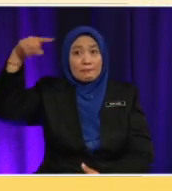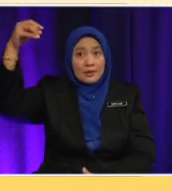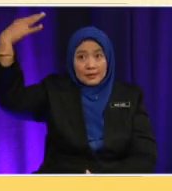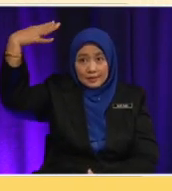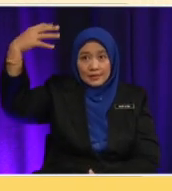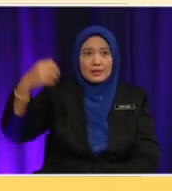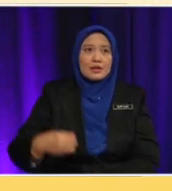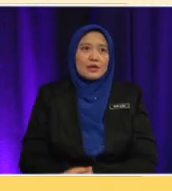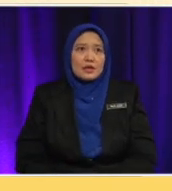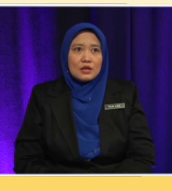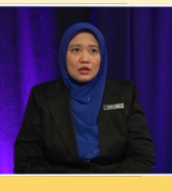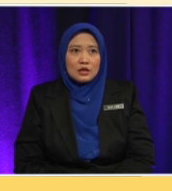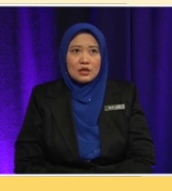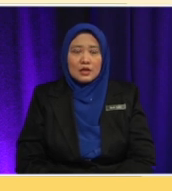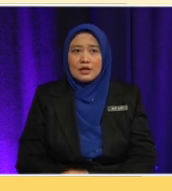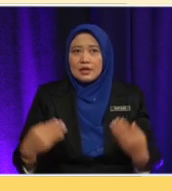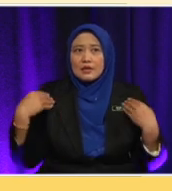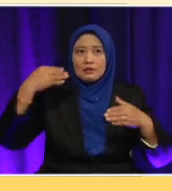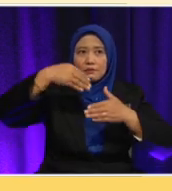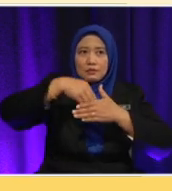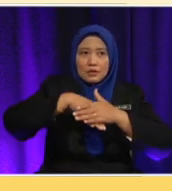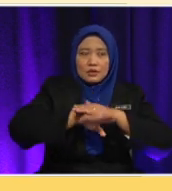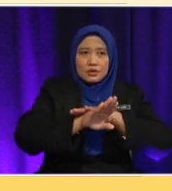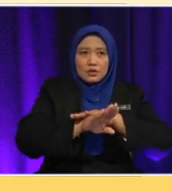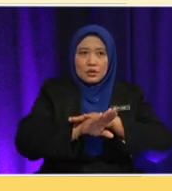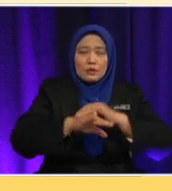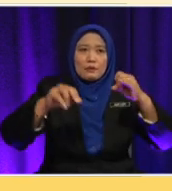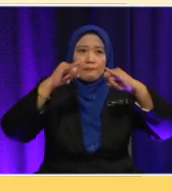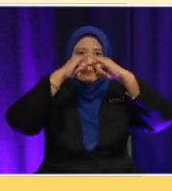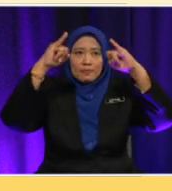Oke kemudian akan masuk kepada panel